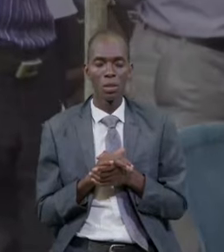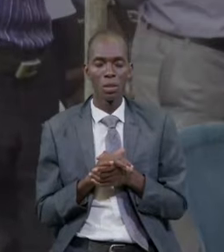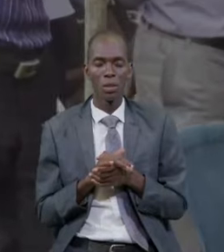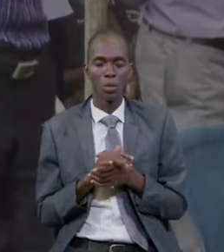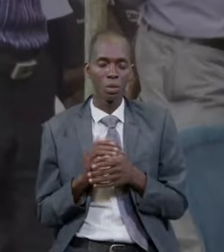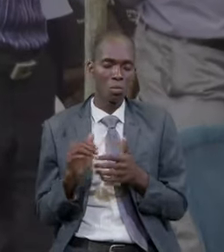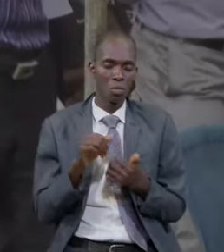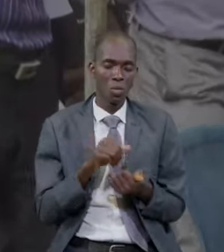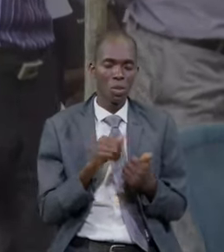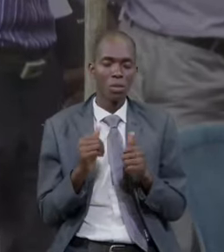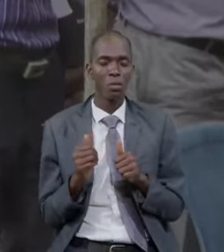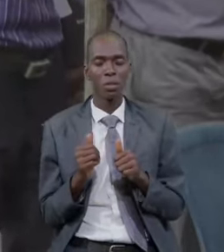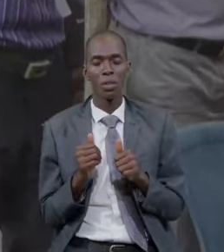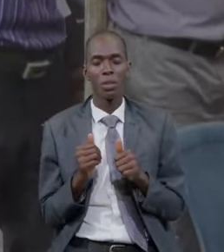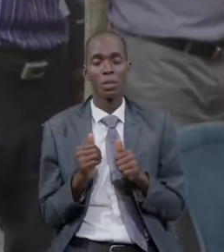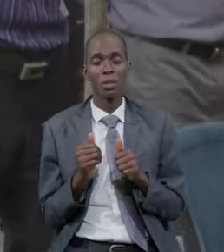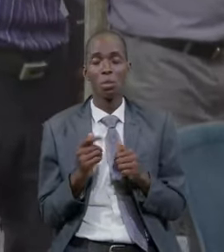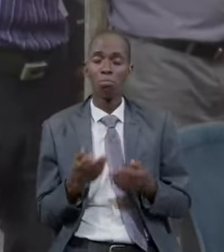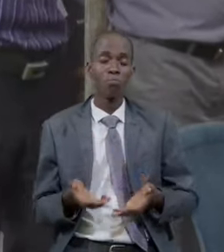Magnifie